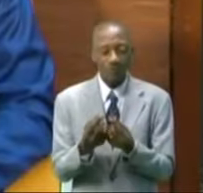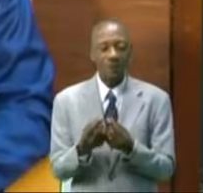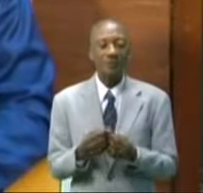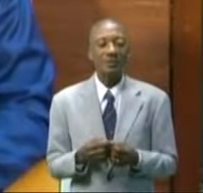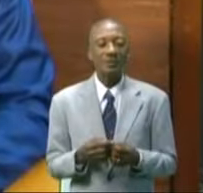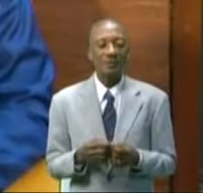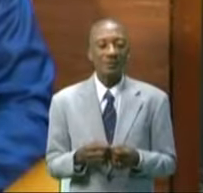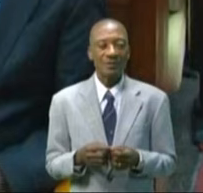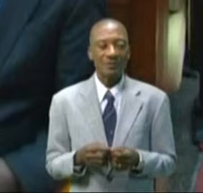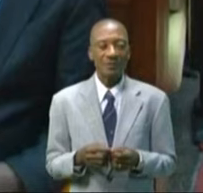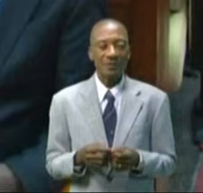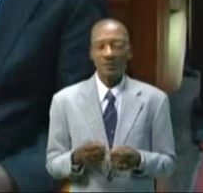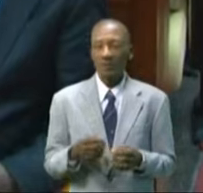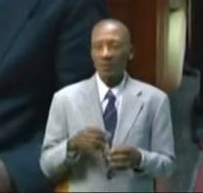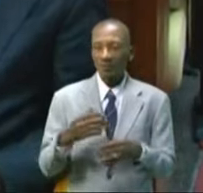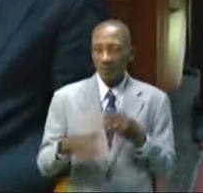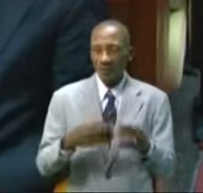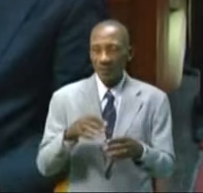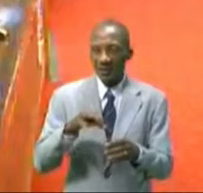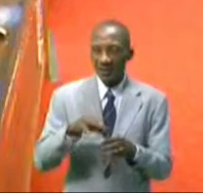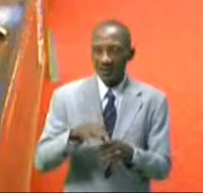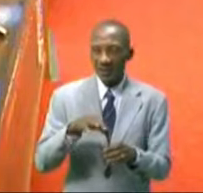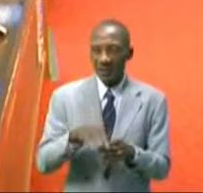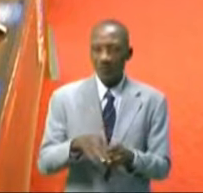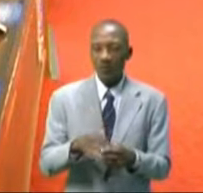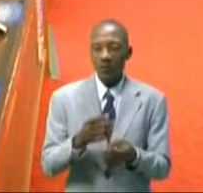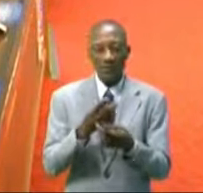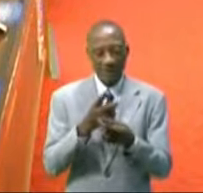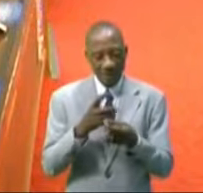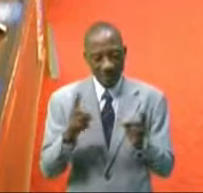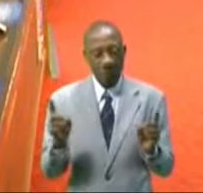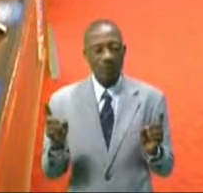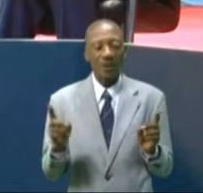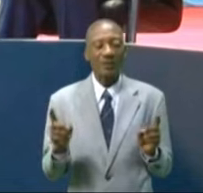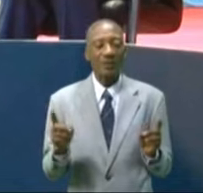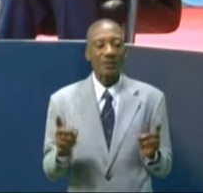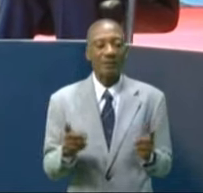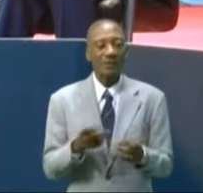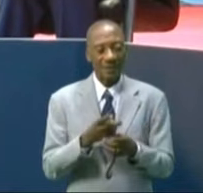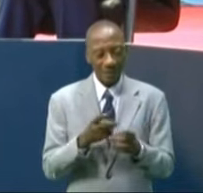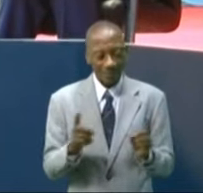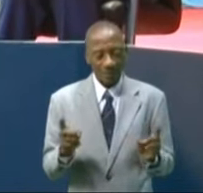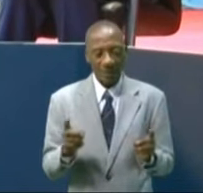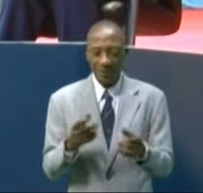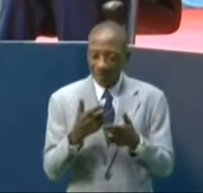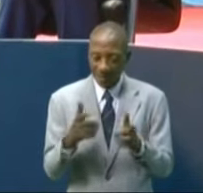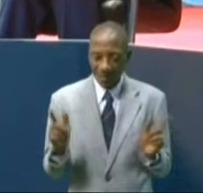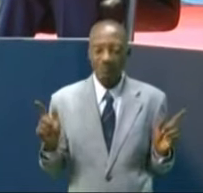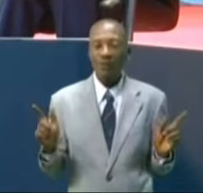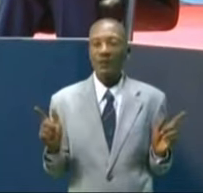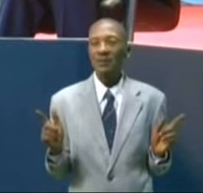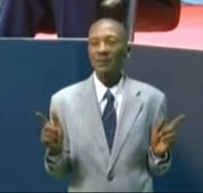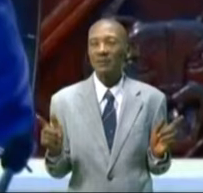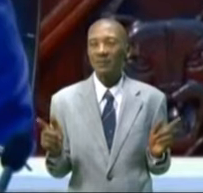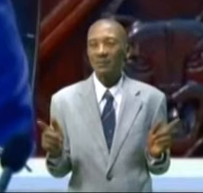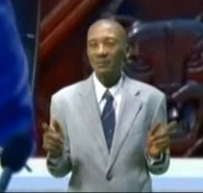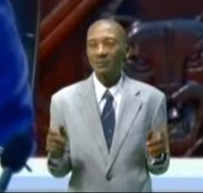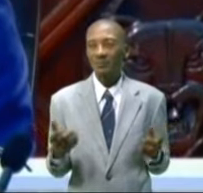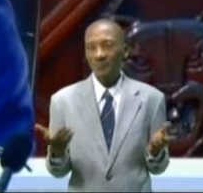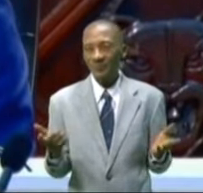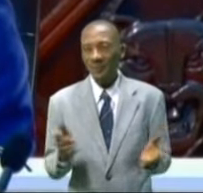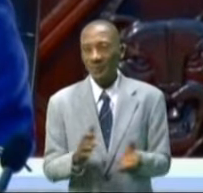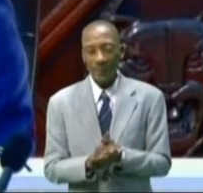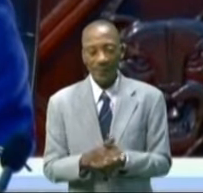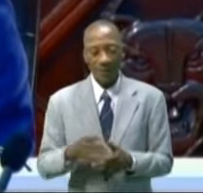Par l'élection primaire de l'Union sacrée conduite par le secrétaire général de l'UDPS et membre du présidium de